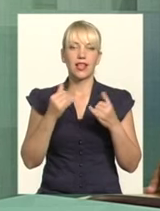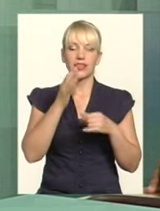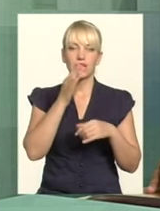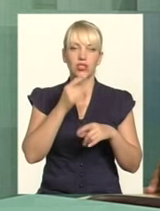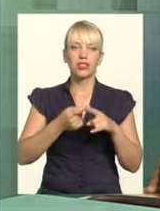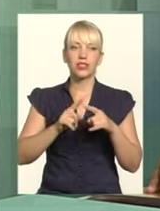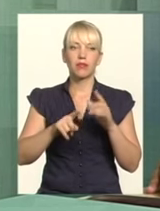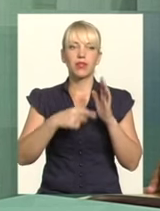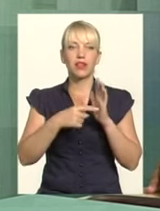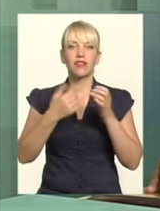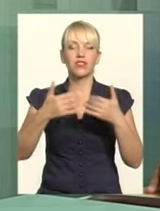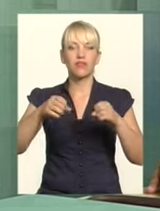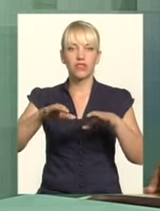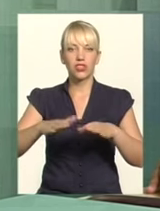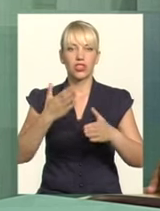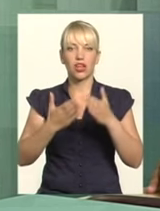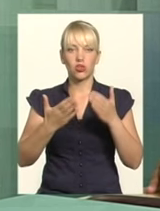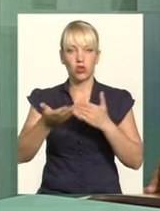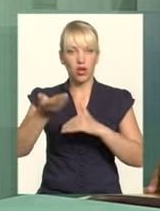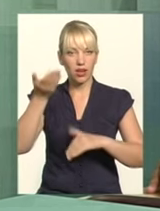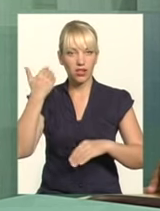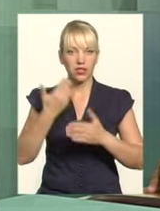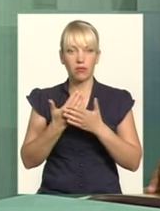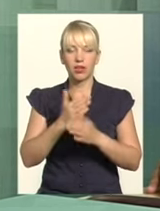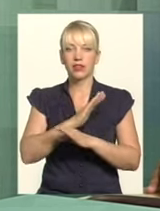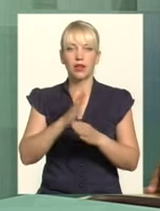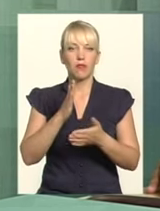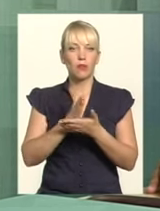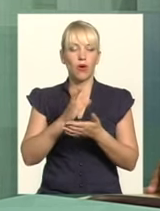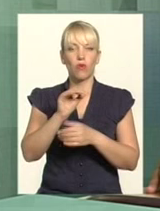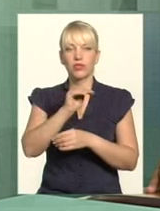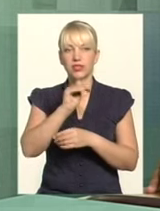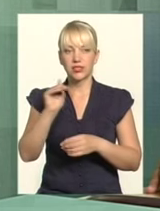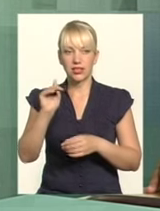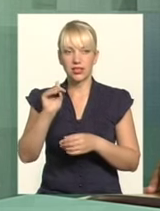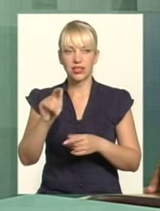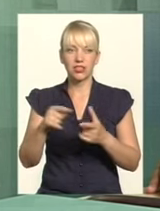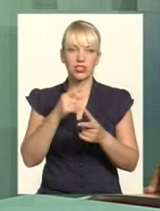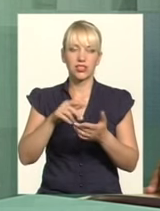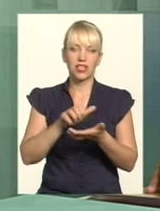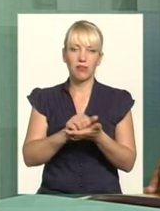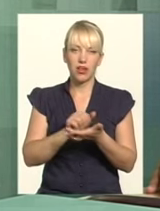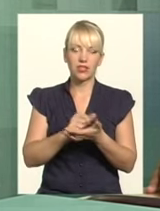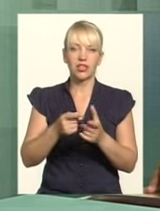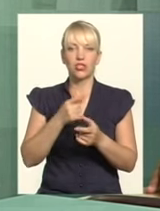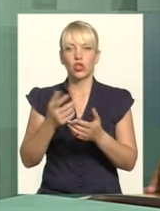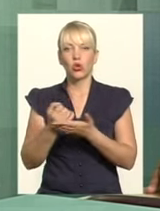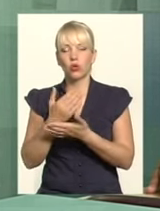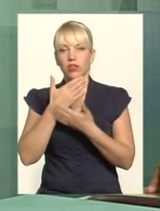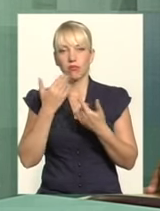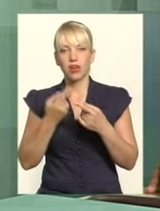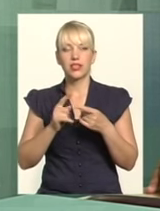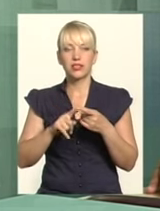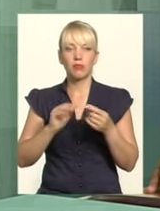питання по них вирішено. Якщо раніше десь, наприклад, вони не перебували офіційно і так далі, чи займалися, доходів не мали, то проблема